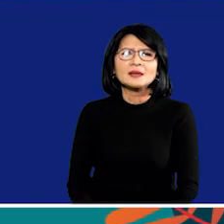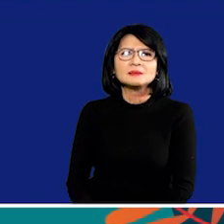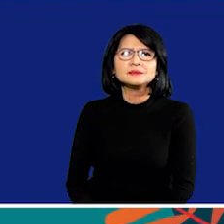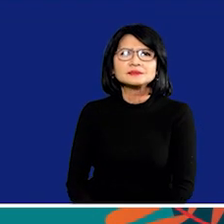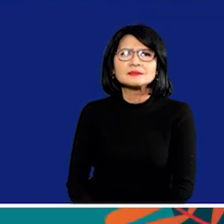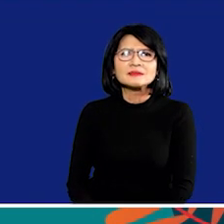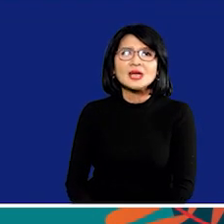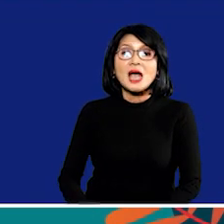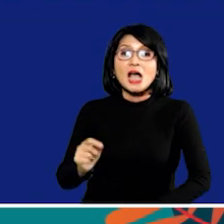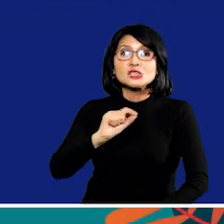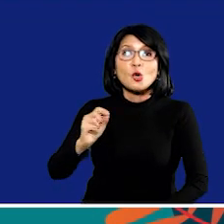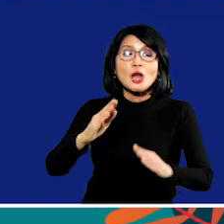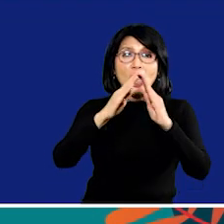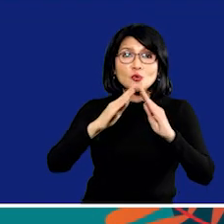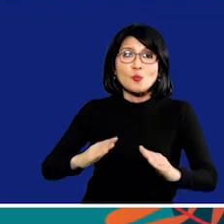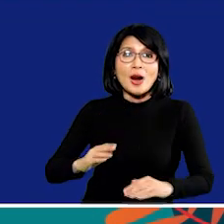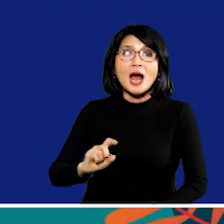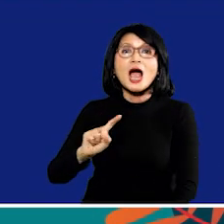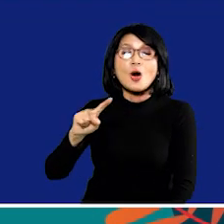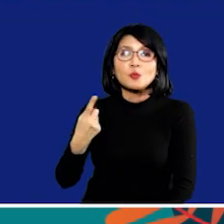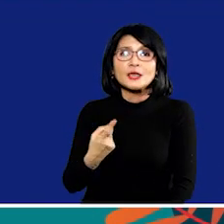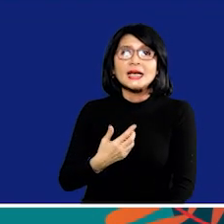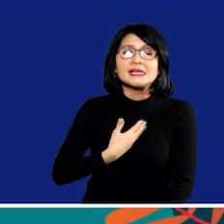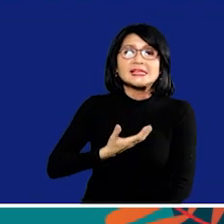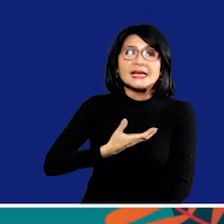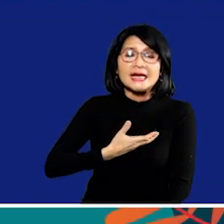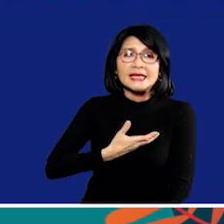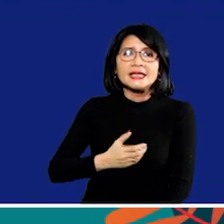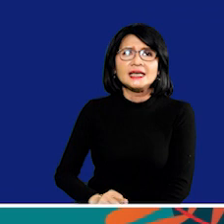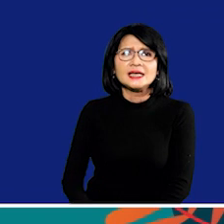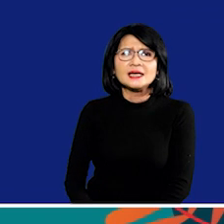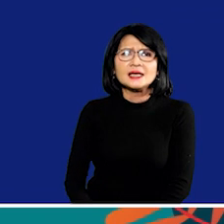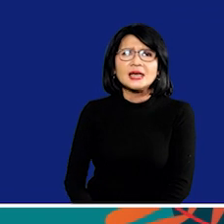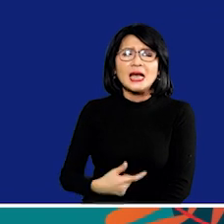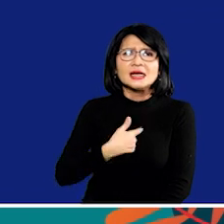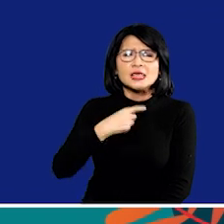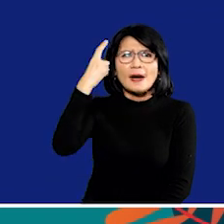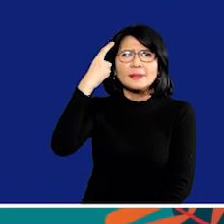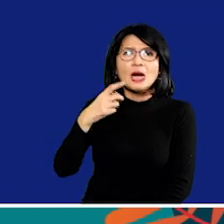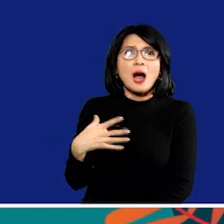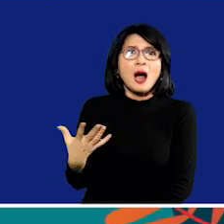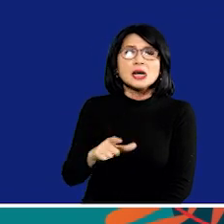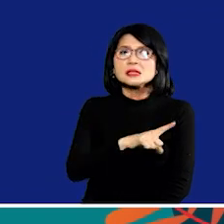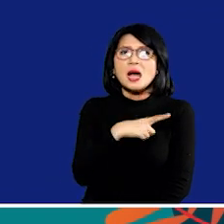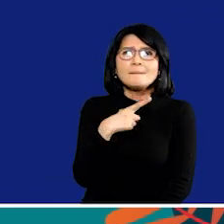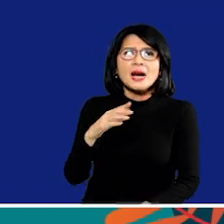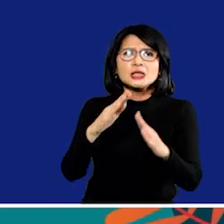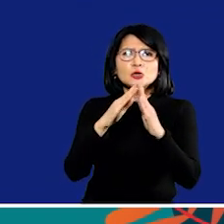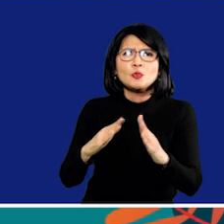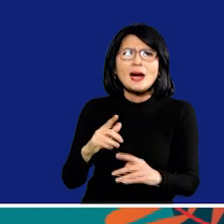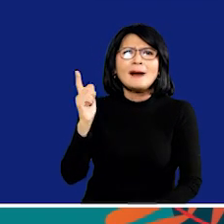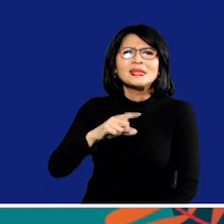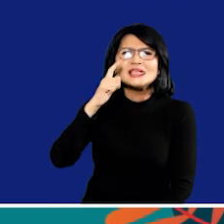Bapak. Jadi sekolah rumah ini awalnya saya berinisiatif karena berpikir seperti ini. Waduh, selama di rumah aja